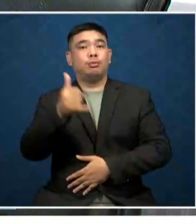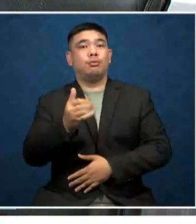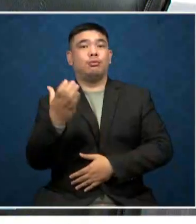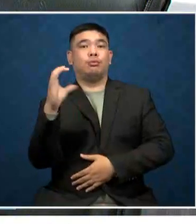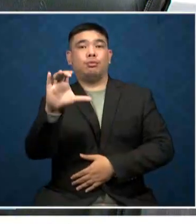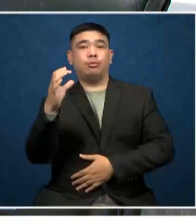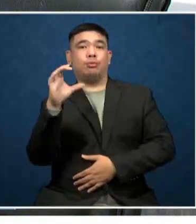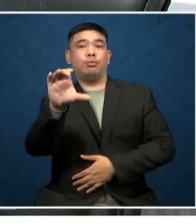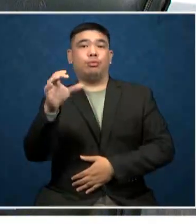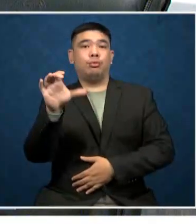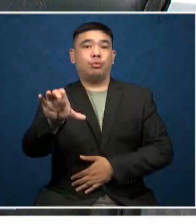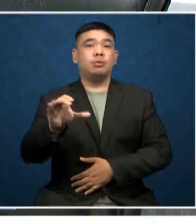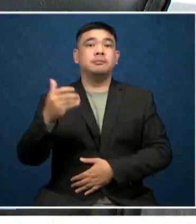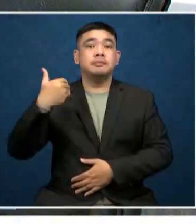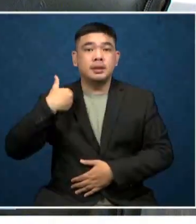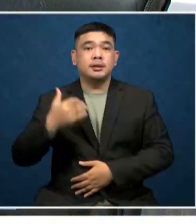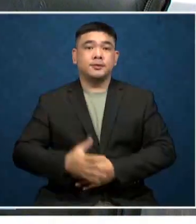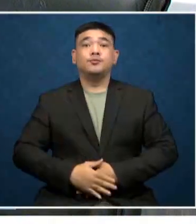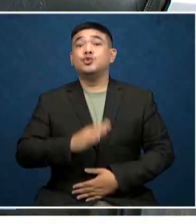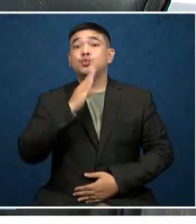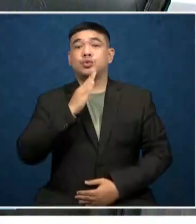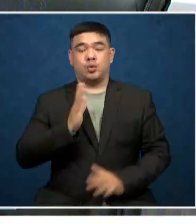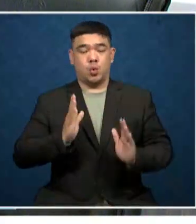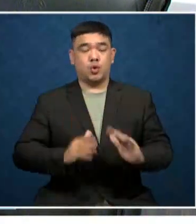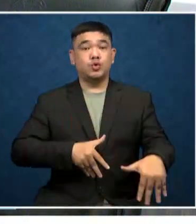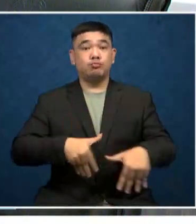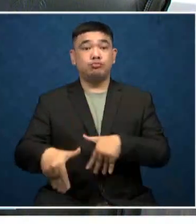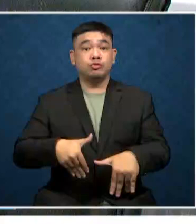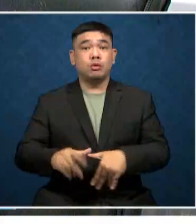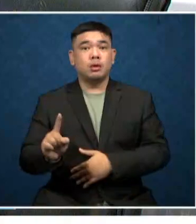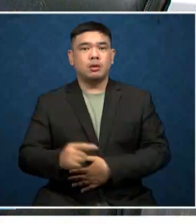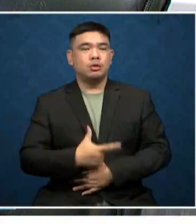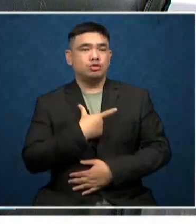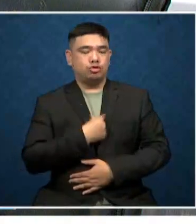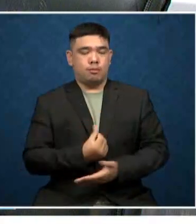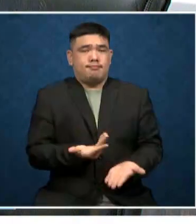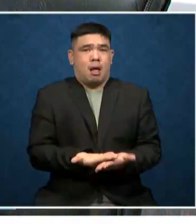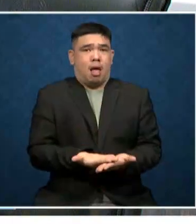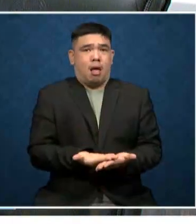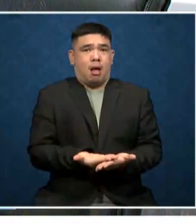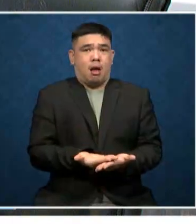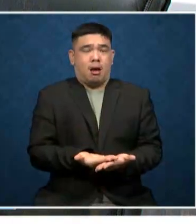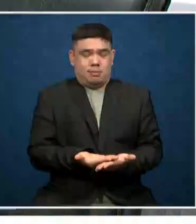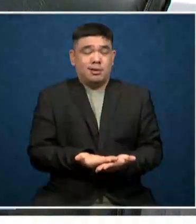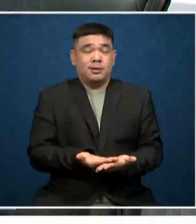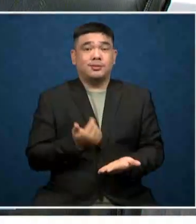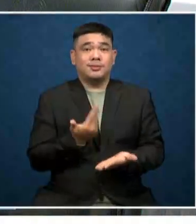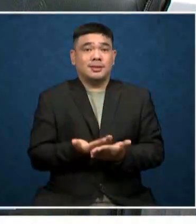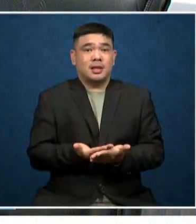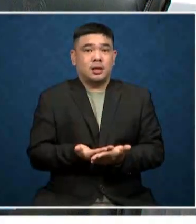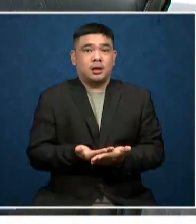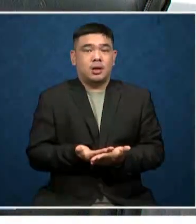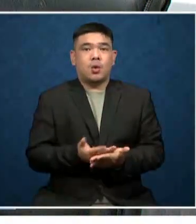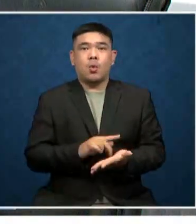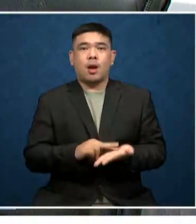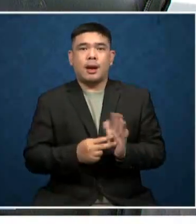ทำลิบอกว่าประชาชนเนี่ยชอบเงินเป็นหลักเพราะฉะนั้นอะไรจะจูง